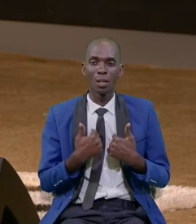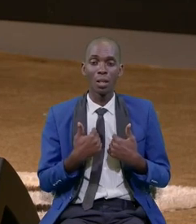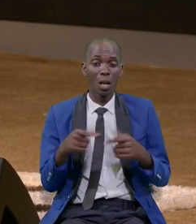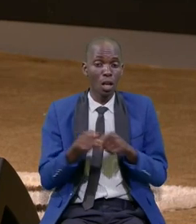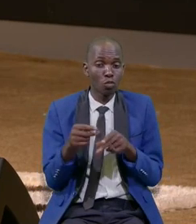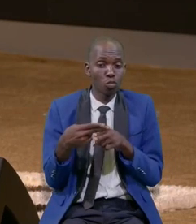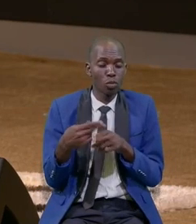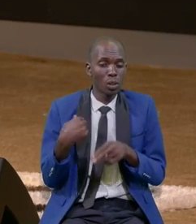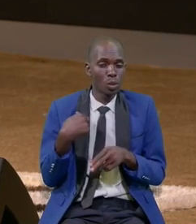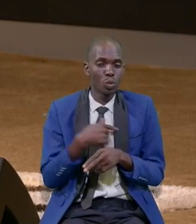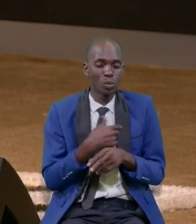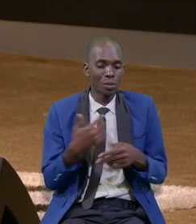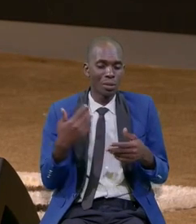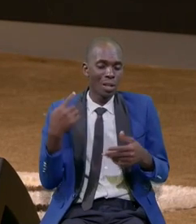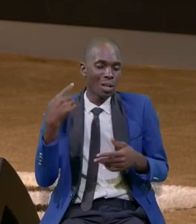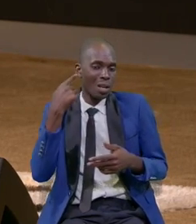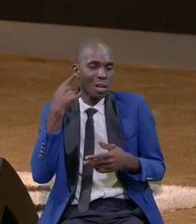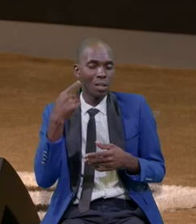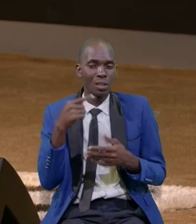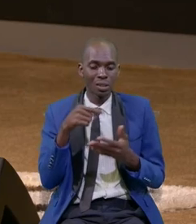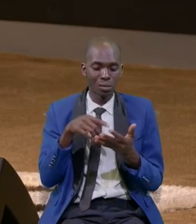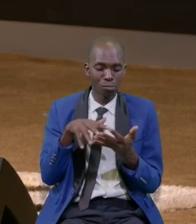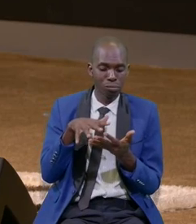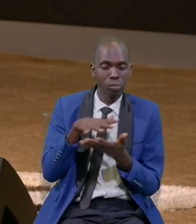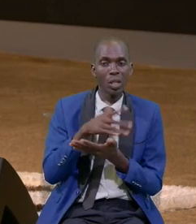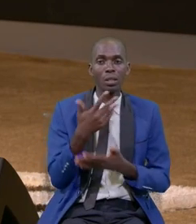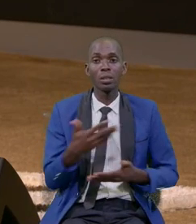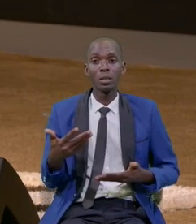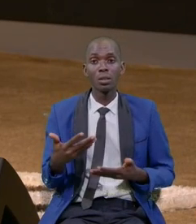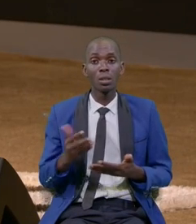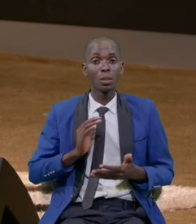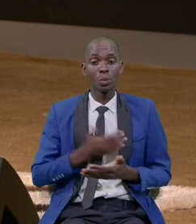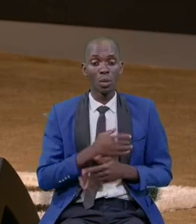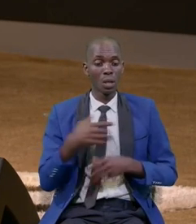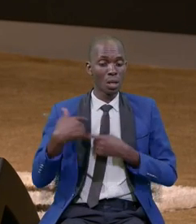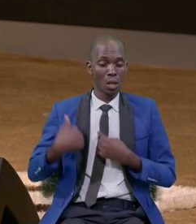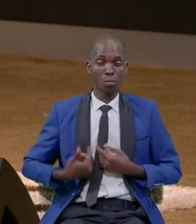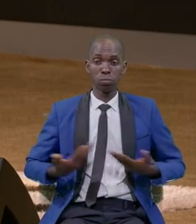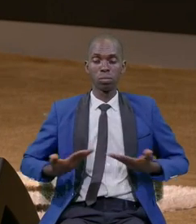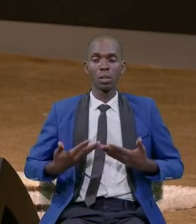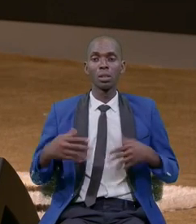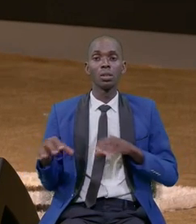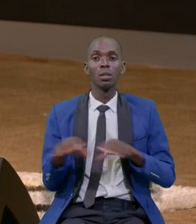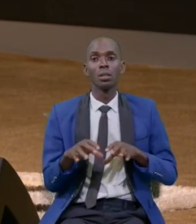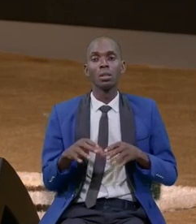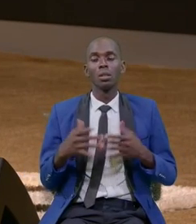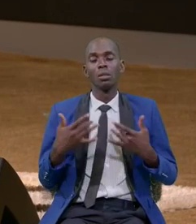Nous l'avons appris et nous avons perdu courage.